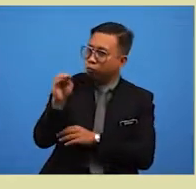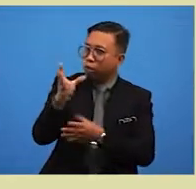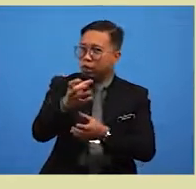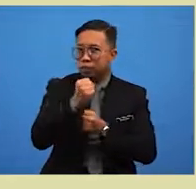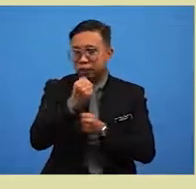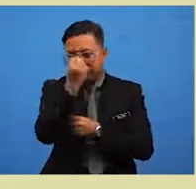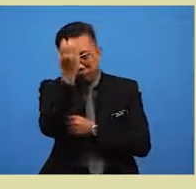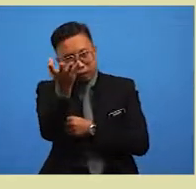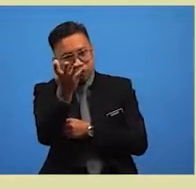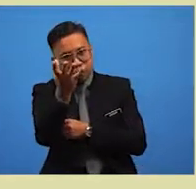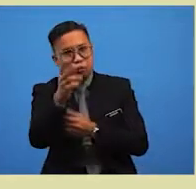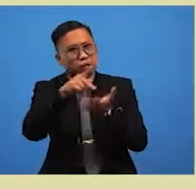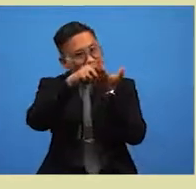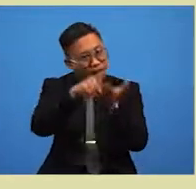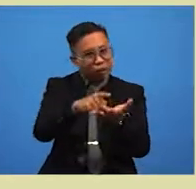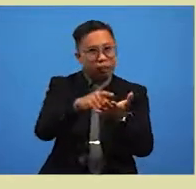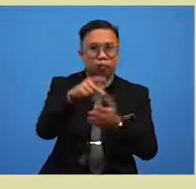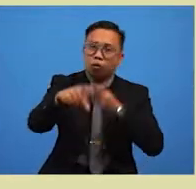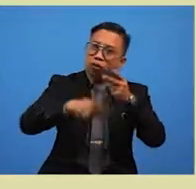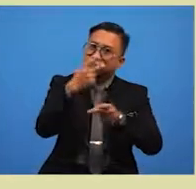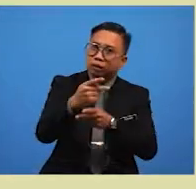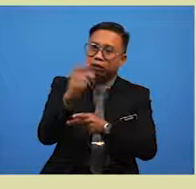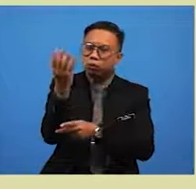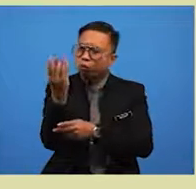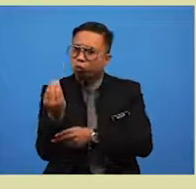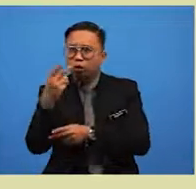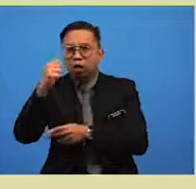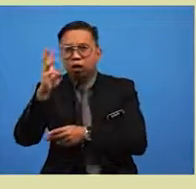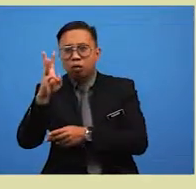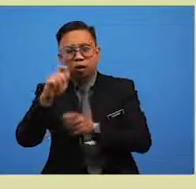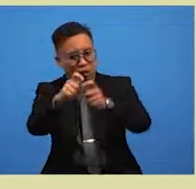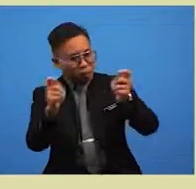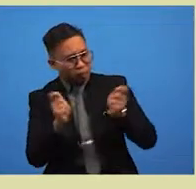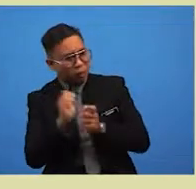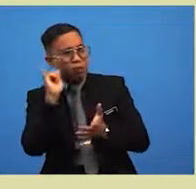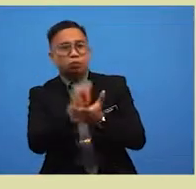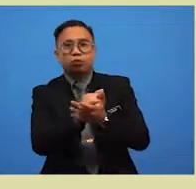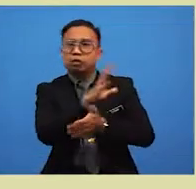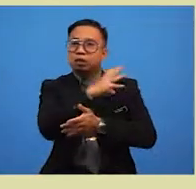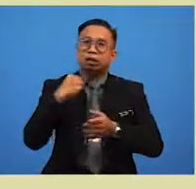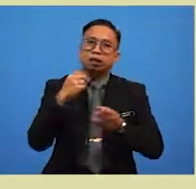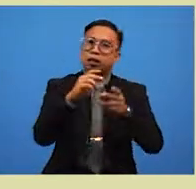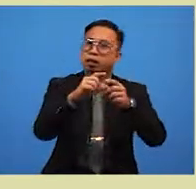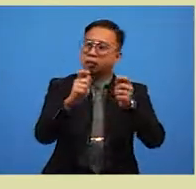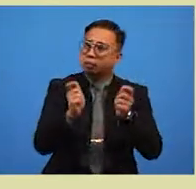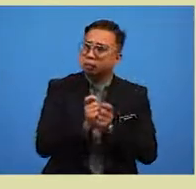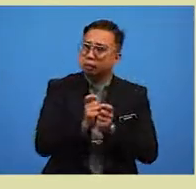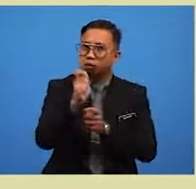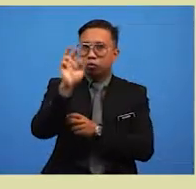menjelaskan kesan proses luluh hawa terhadap landscape kawasan gurun panas dan kawasan tropika